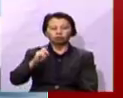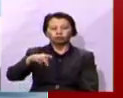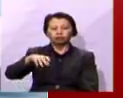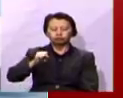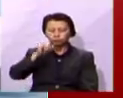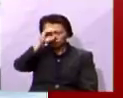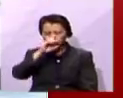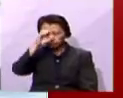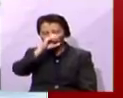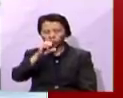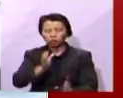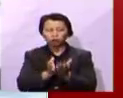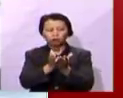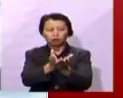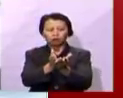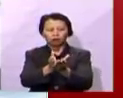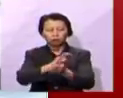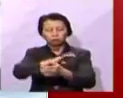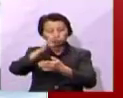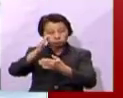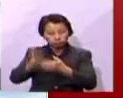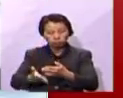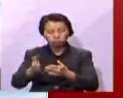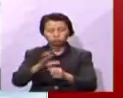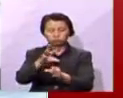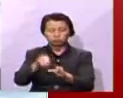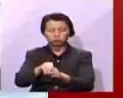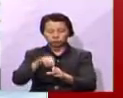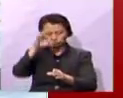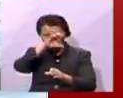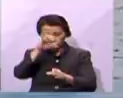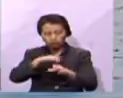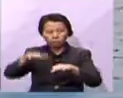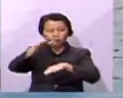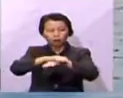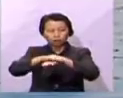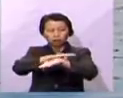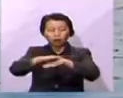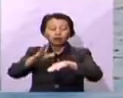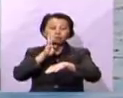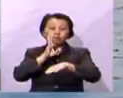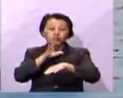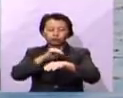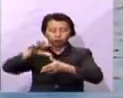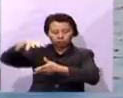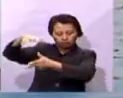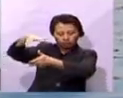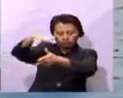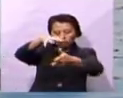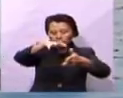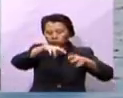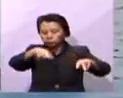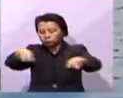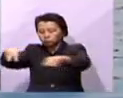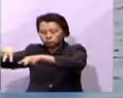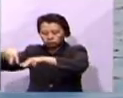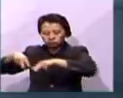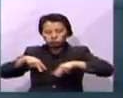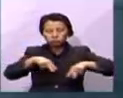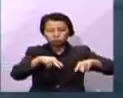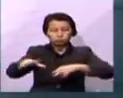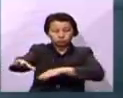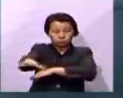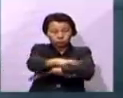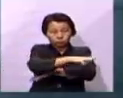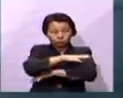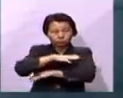Operasi mencari dalam kapal hampir disempurnakan yang turut melibatkan pencarian atas permukaan air dan helikopter yang memantau sekitar lokasi